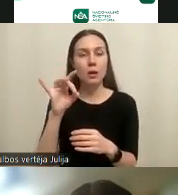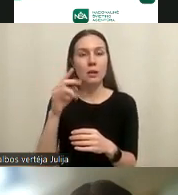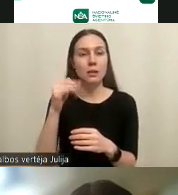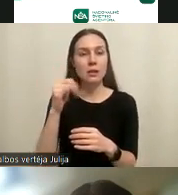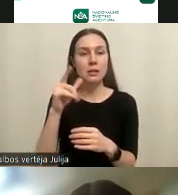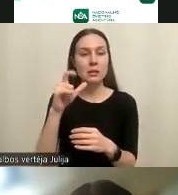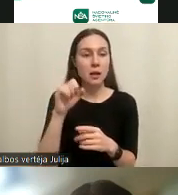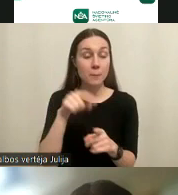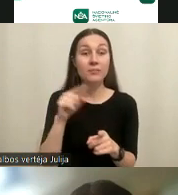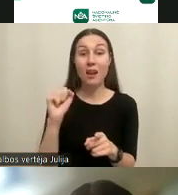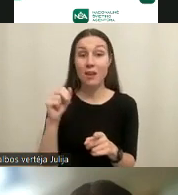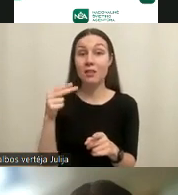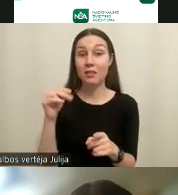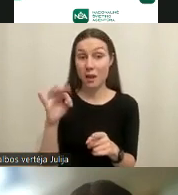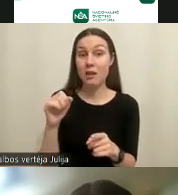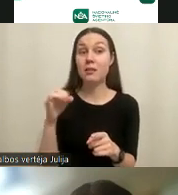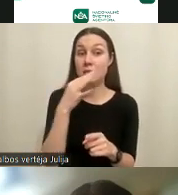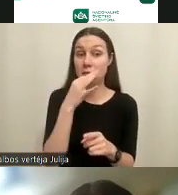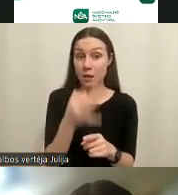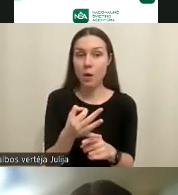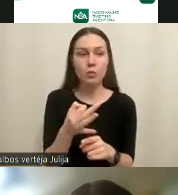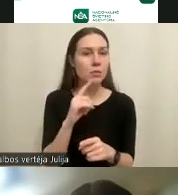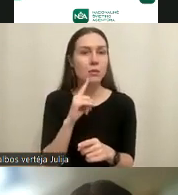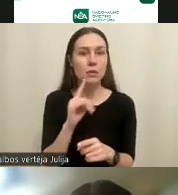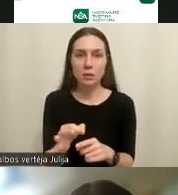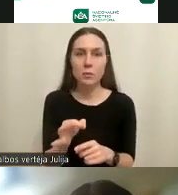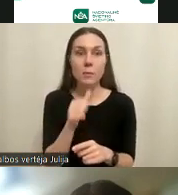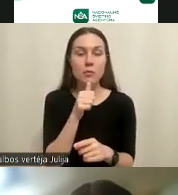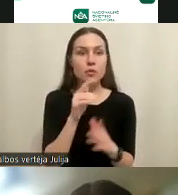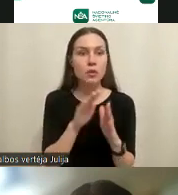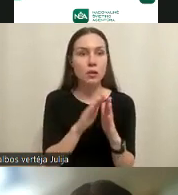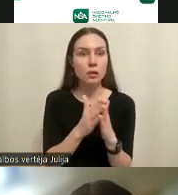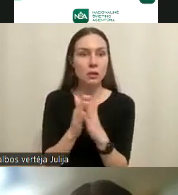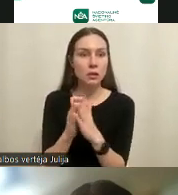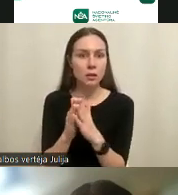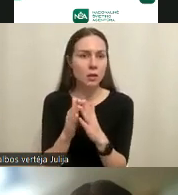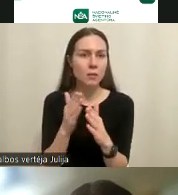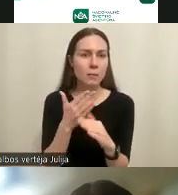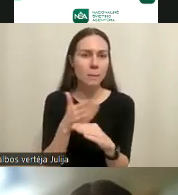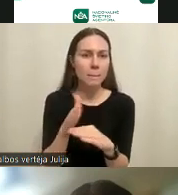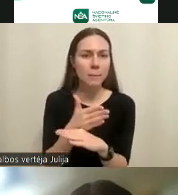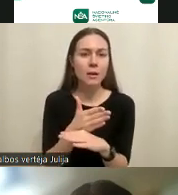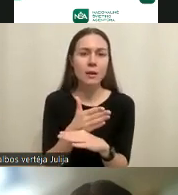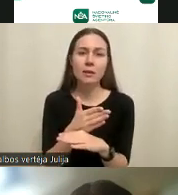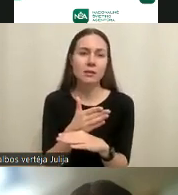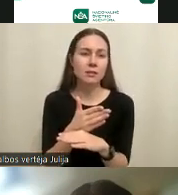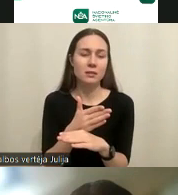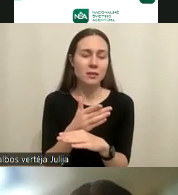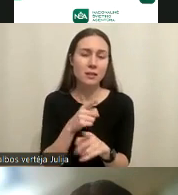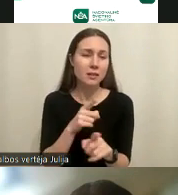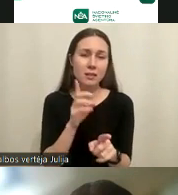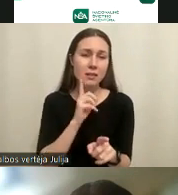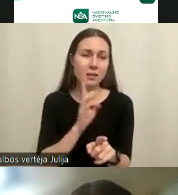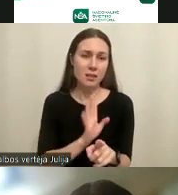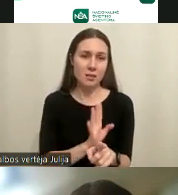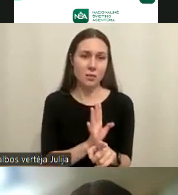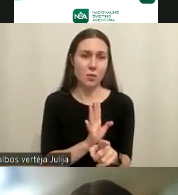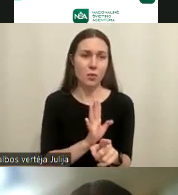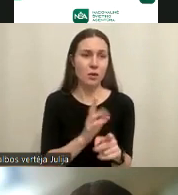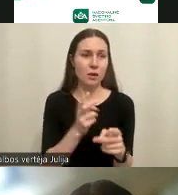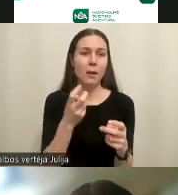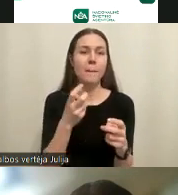esate visiškai teisus, kai sakote, jeigu mes tai darytumėme knygomis, mes tikrai jas gadintumėme, mes tikrai to nenorime, jokių būdų negalime gadinti.